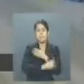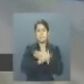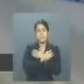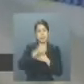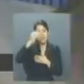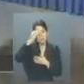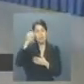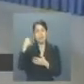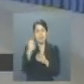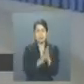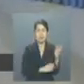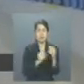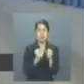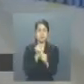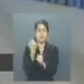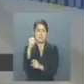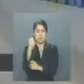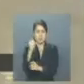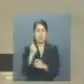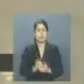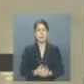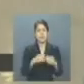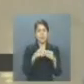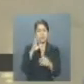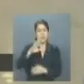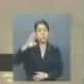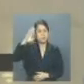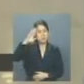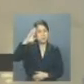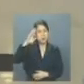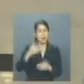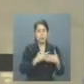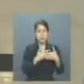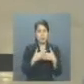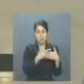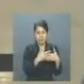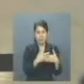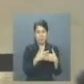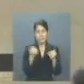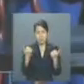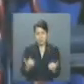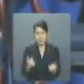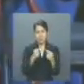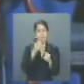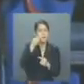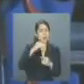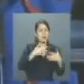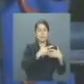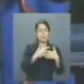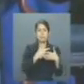ยแล้วทั้งนี้กองกำลังสหรัฐชุดสุดท้ายเดินทางออกจากอิรักเมื่อวันอาทิตย์ที่ผ่านมา